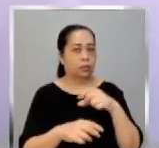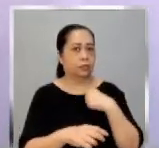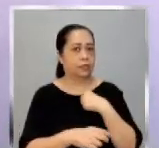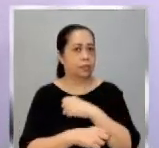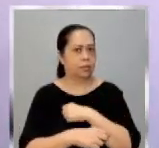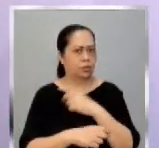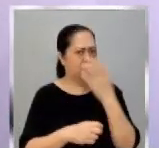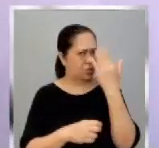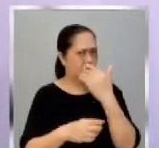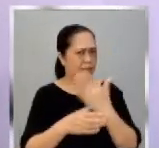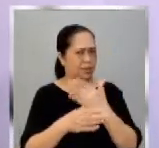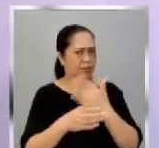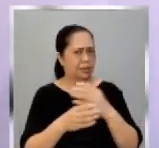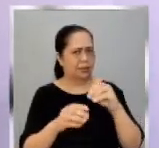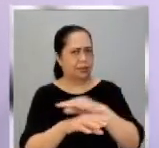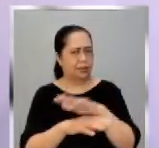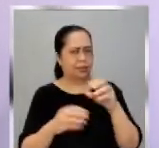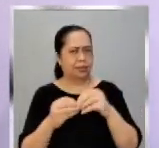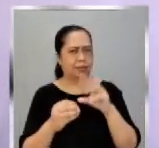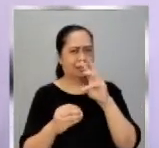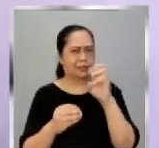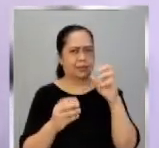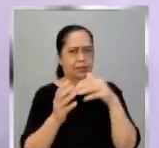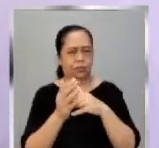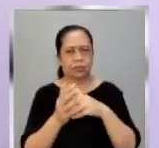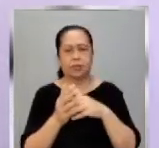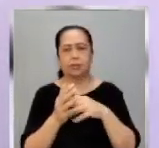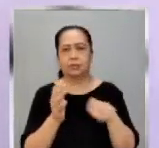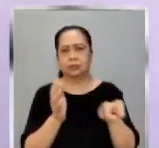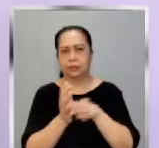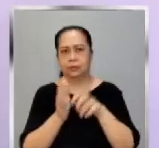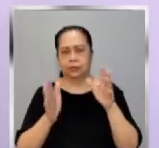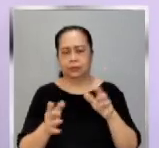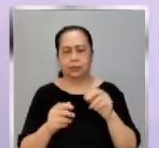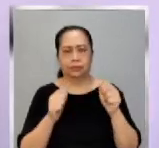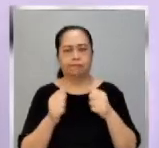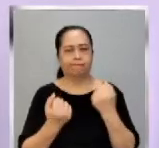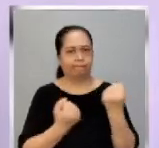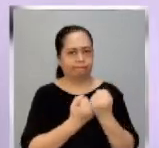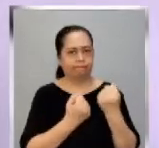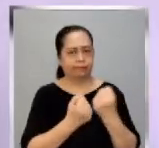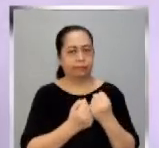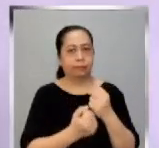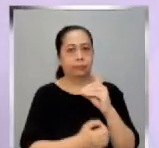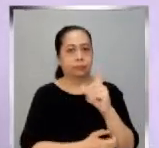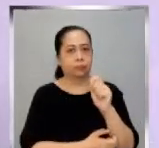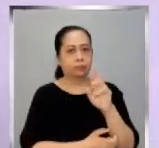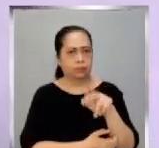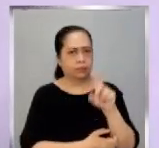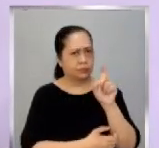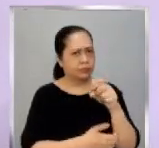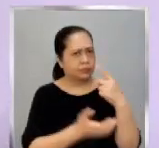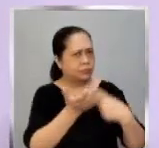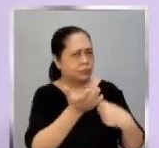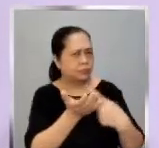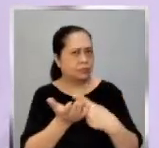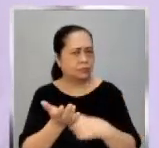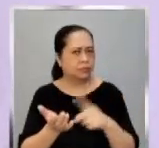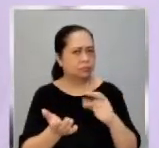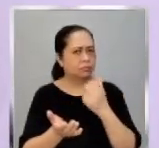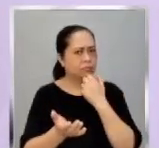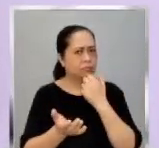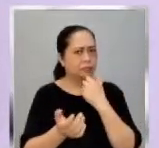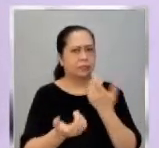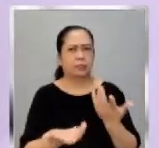nakaapekto sa mahigit 60,000 pasahero. Suportado yan ng Transportation Department para na rin daw mapag-usapan ang anilay kalumaan